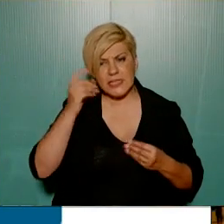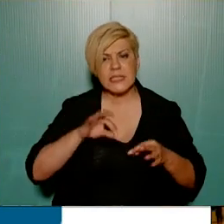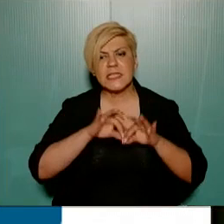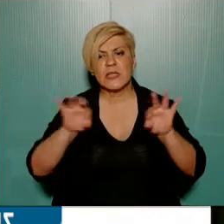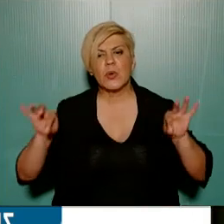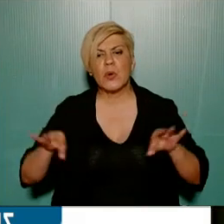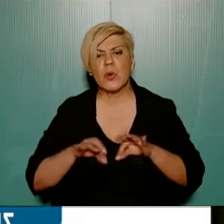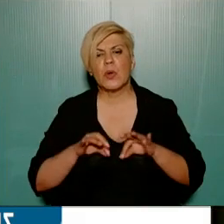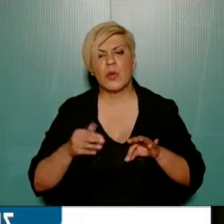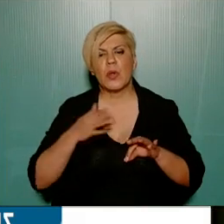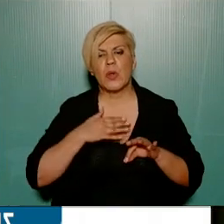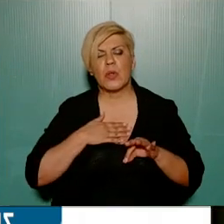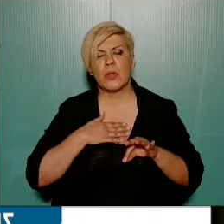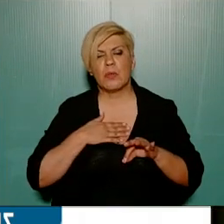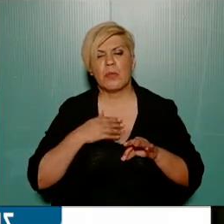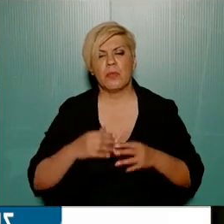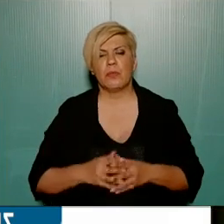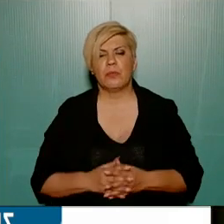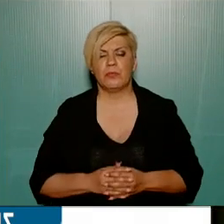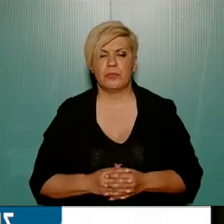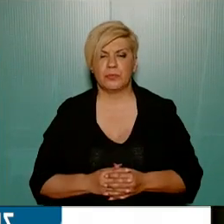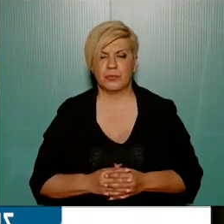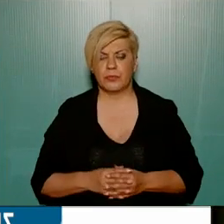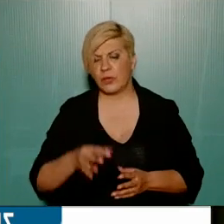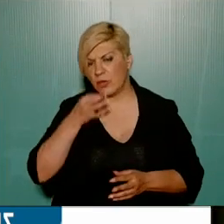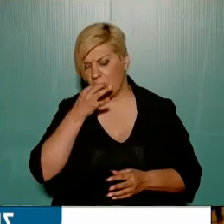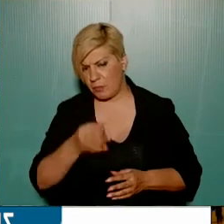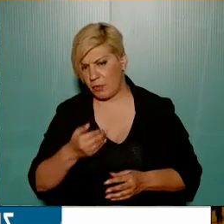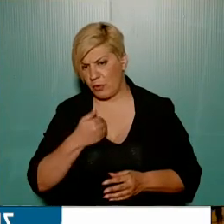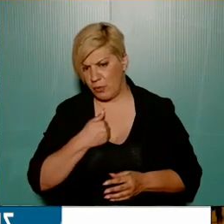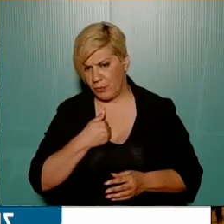πλευρά, μας στην Αστατιμική? Λοιπόν, καταρχήν να πω το εξής, ότι